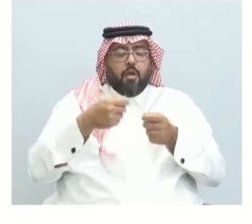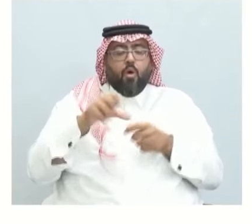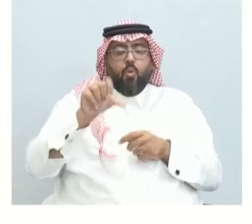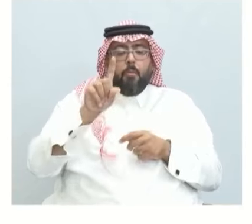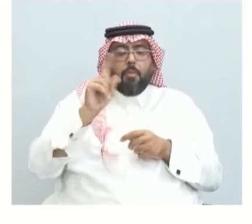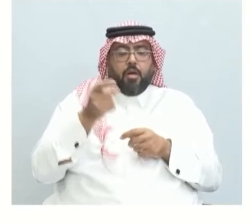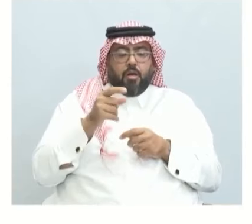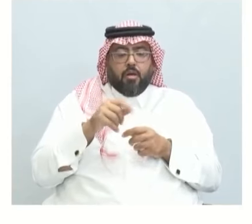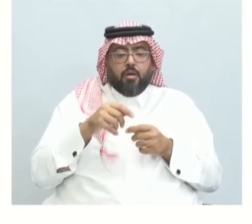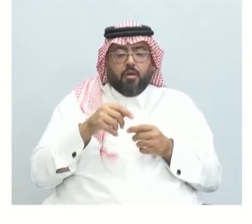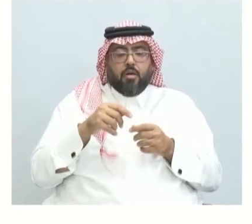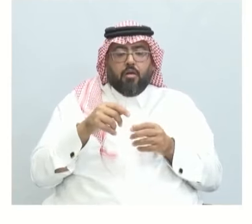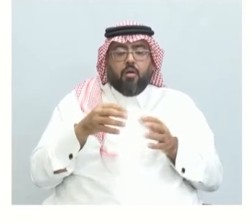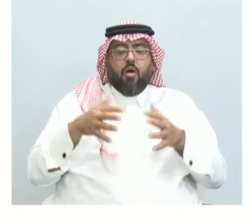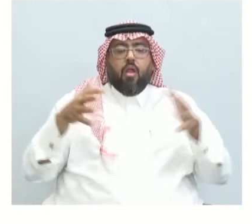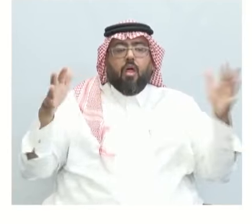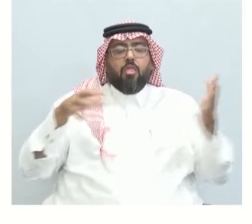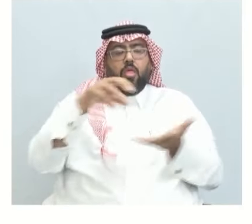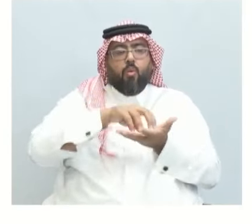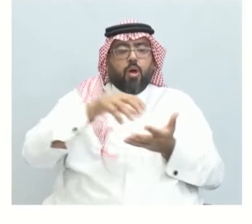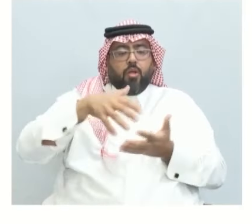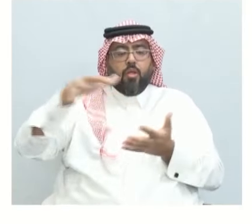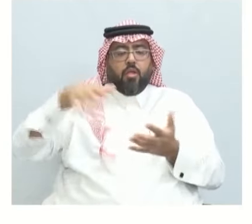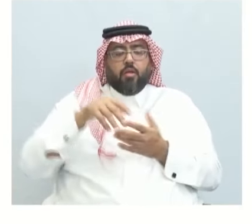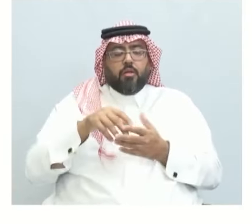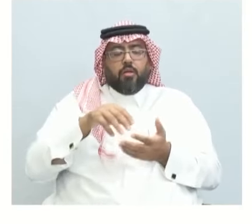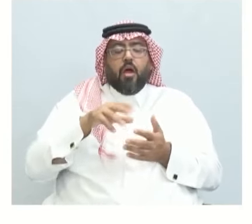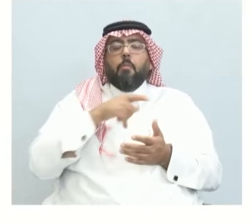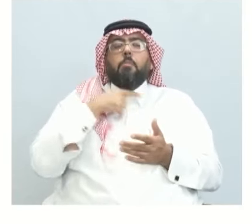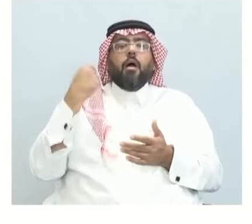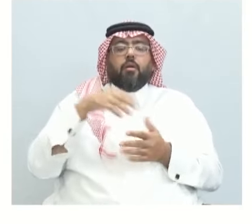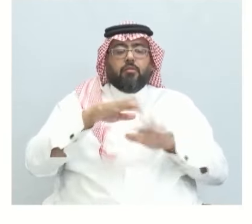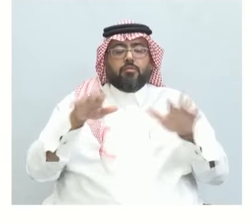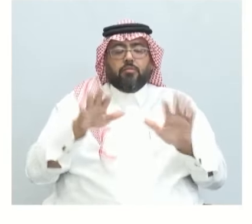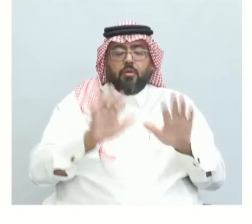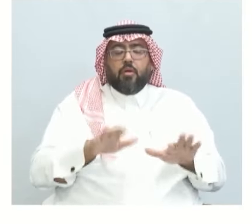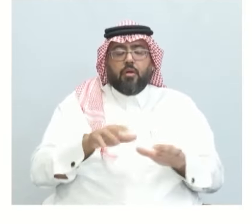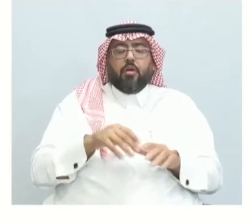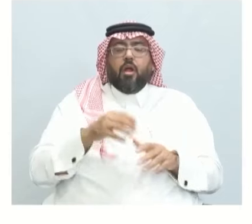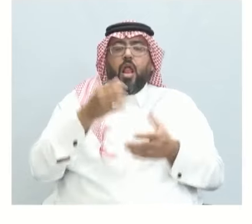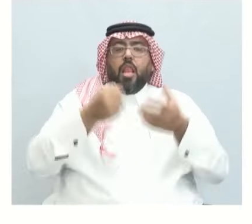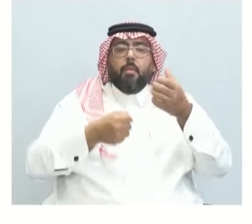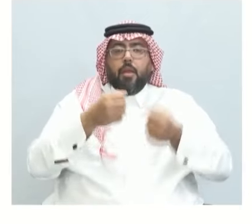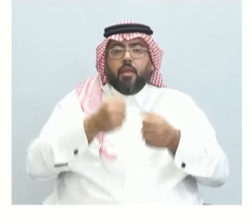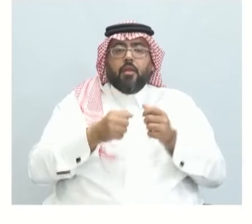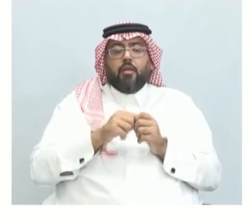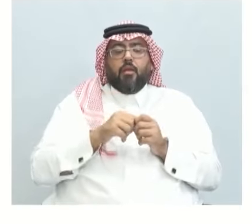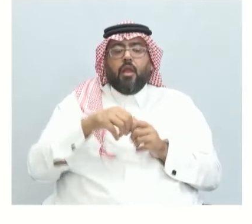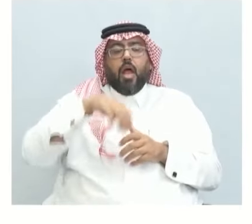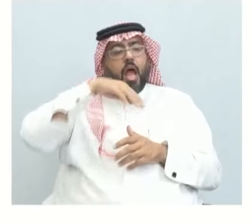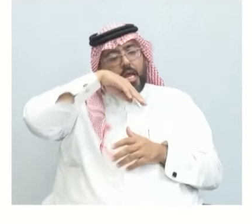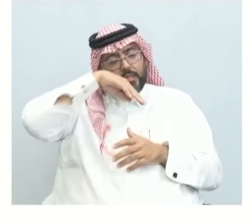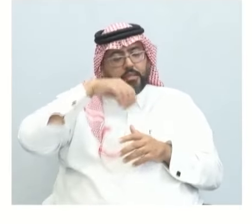الذين يعدون اكثر في ذلك العصر فهم من يسكنون الصحراء وكانوا يعيشون على البان الماشيه ولحومها